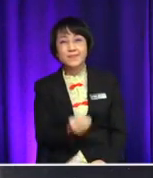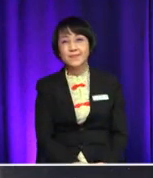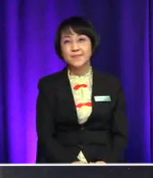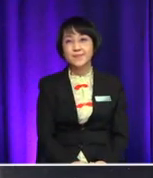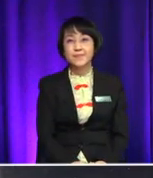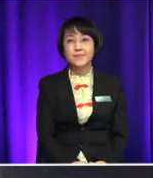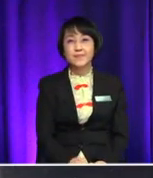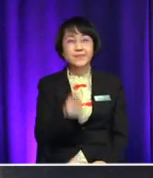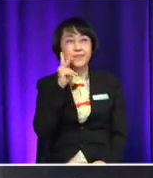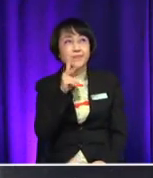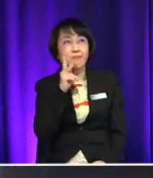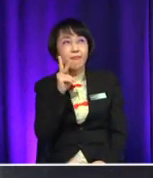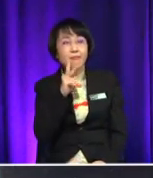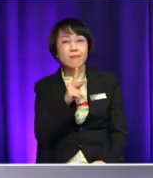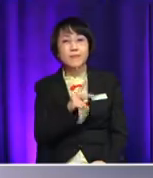kakak